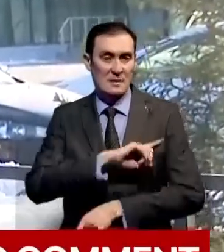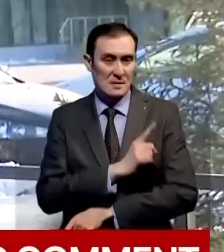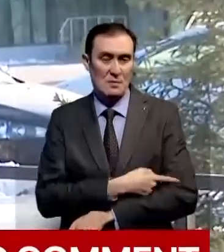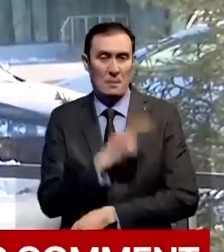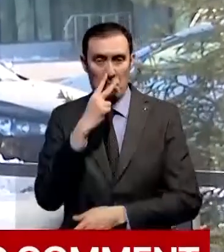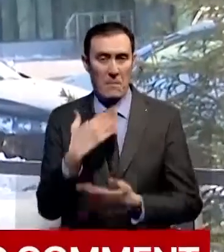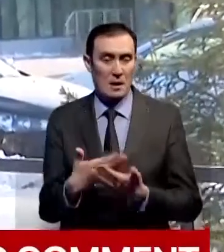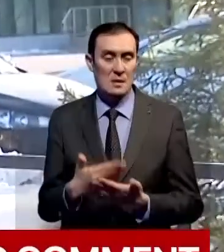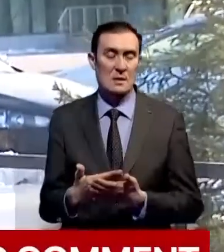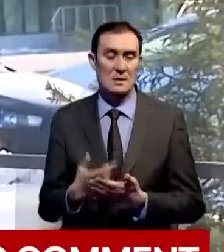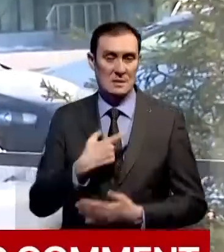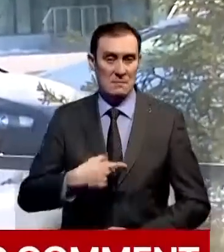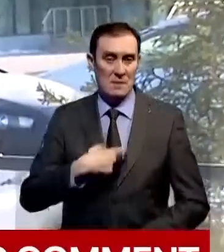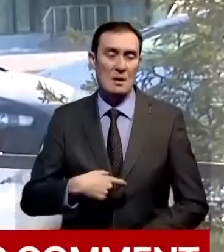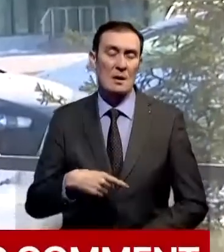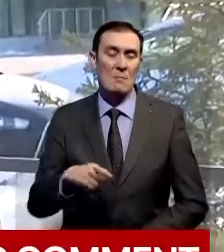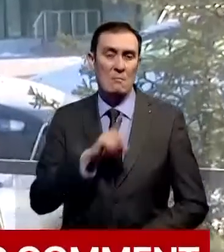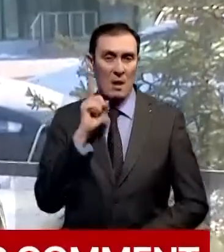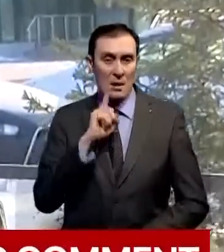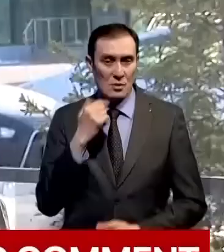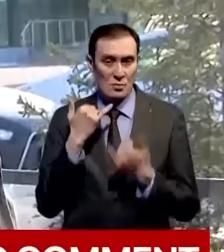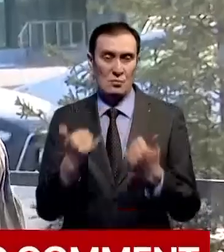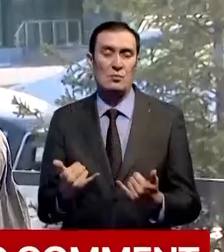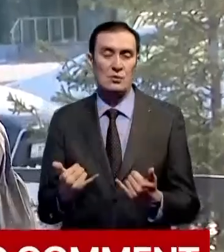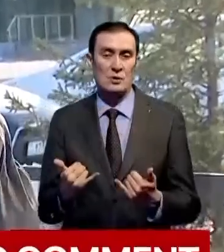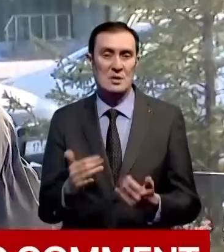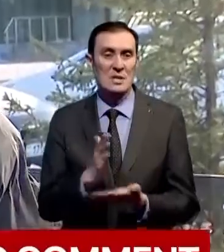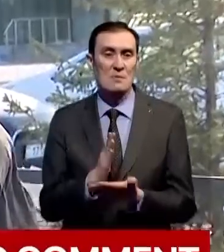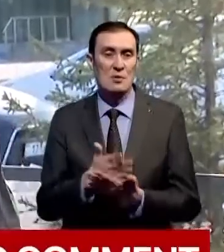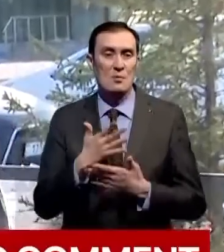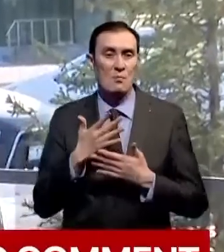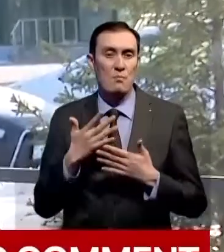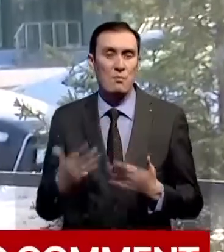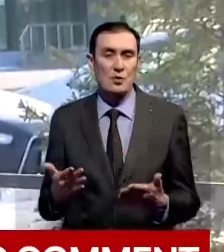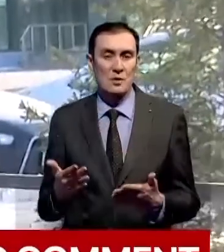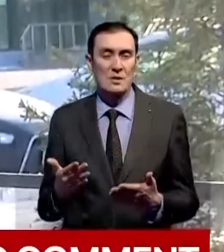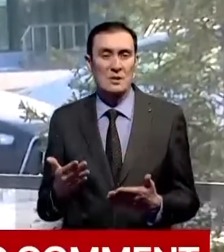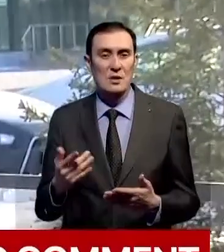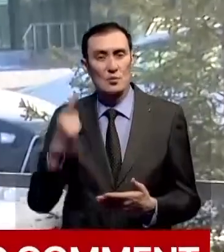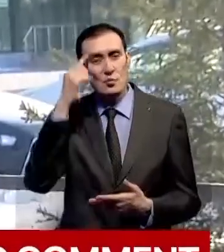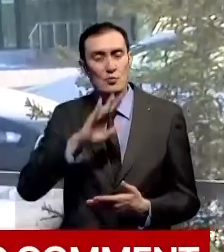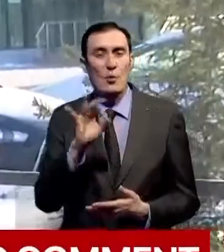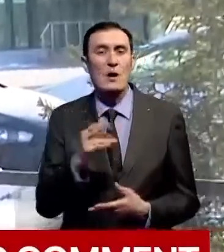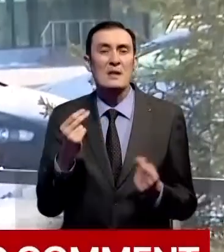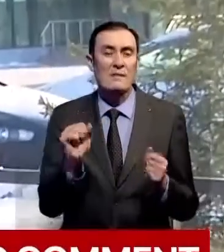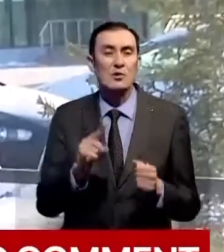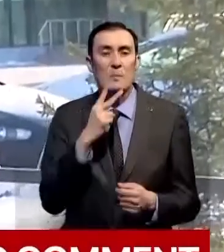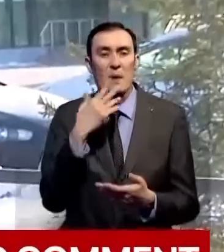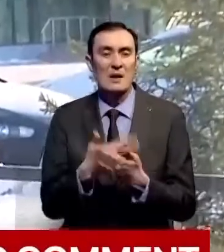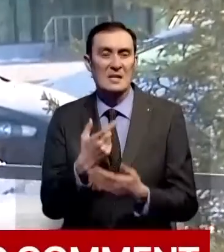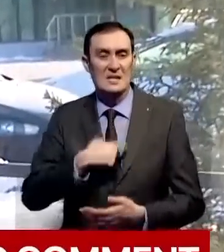показывать. Вот. Я думаю, потому что молодежь, они больше склонны не к деньгам, а именно к тому, чтобы показывать